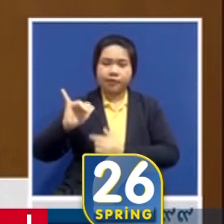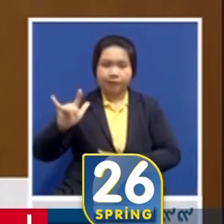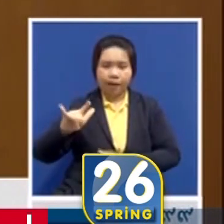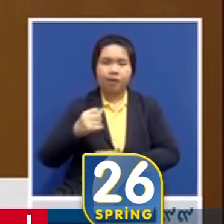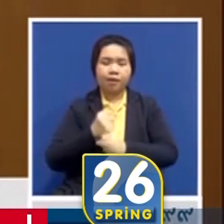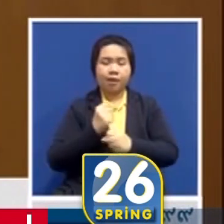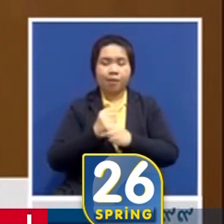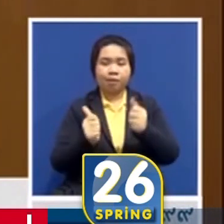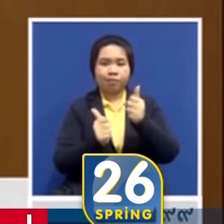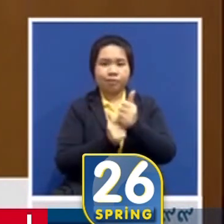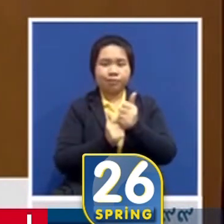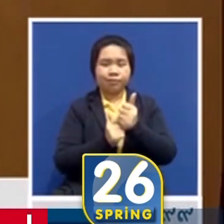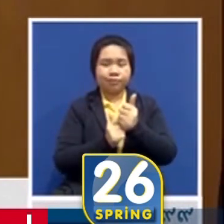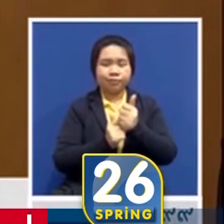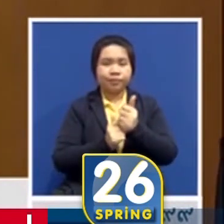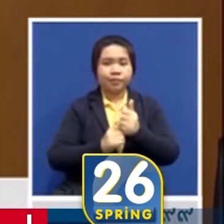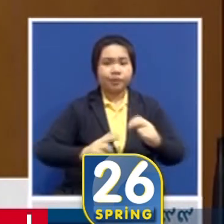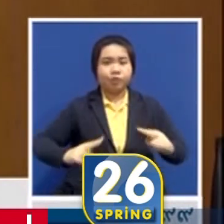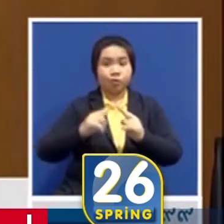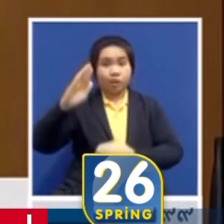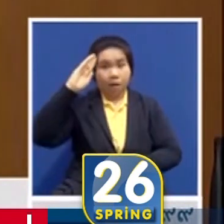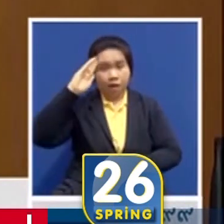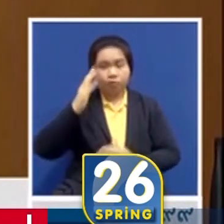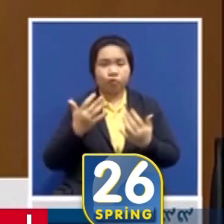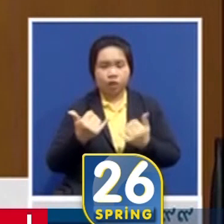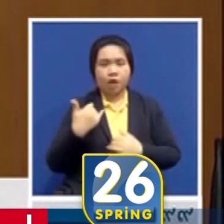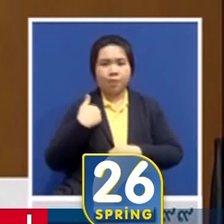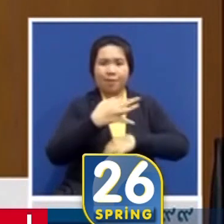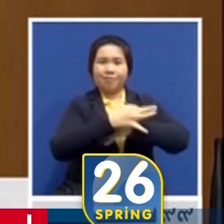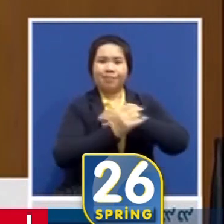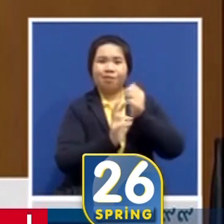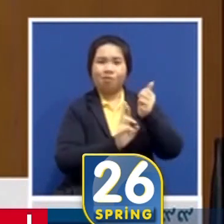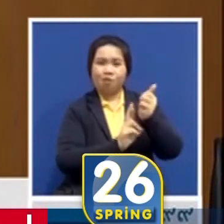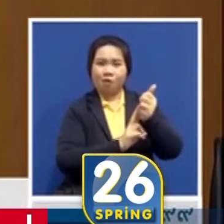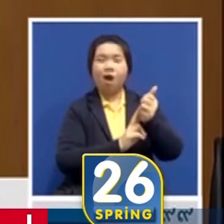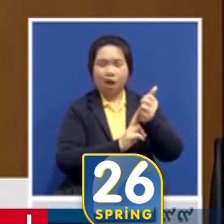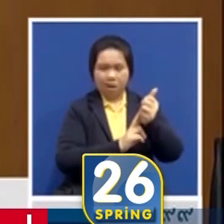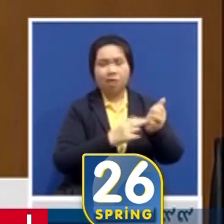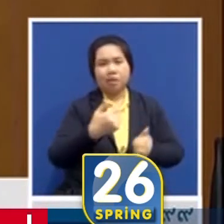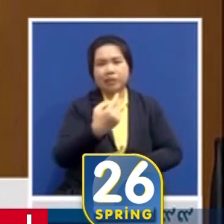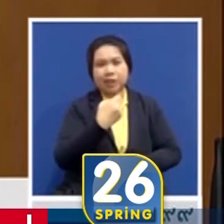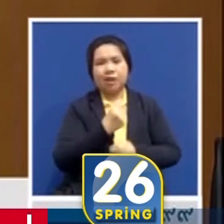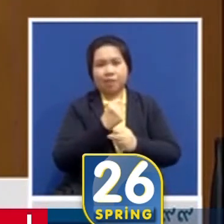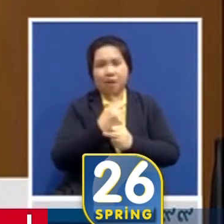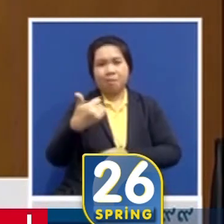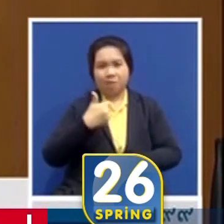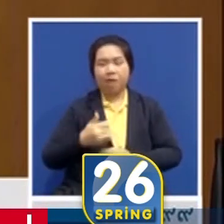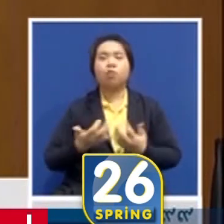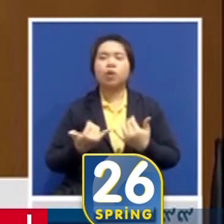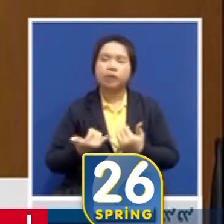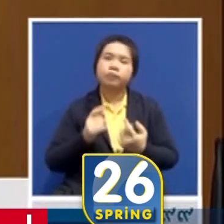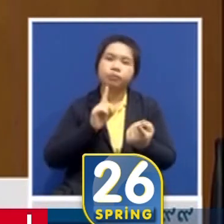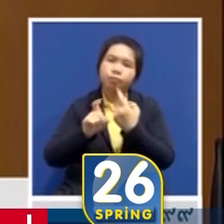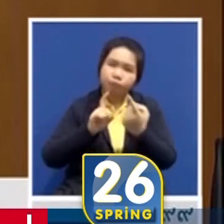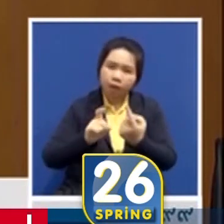การให้ตำรวจเร่งติดตามตัวคนร้ายมาดำเนินคดีพร้อมทั้งสั่งการให้ตำรวจลงพื้นที่ตรวจสอบบ้านของนักกิจกรรมหากคนใดรู้สึกไม่ปลอด